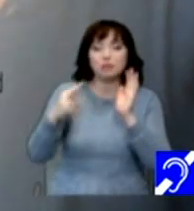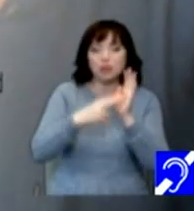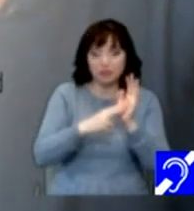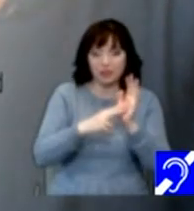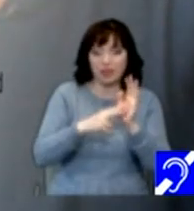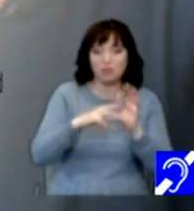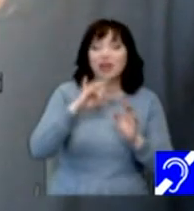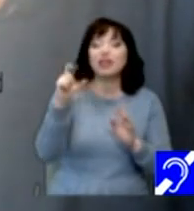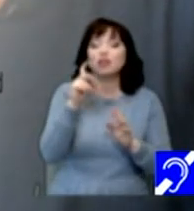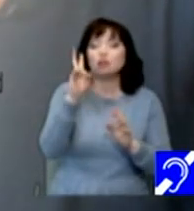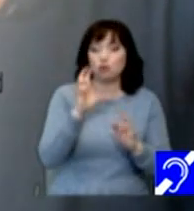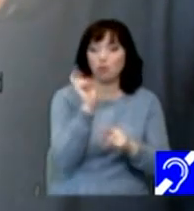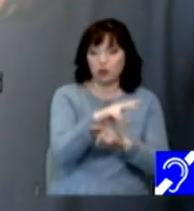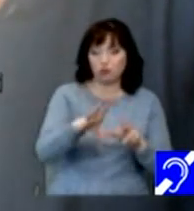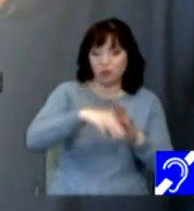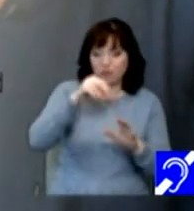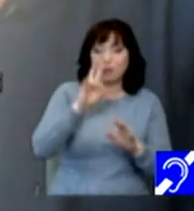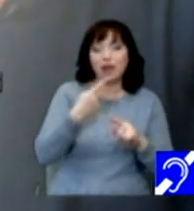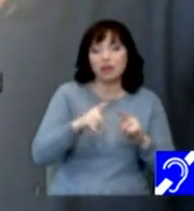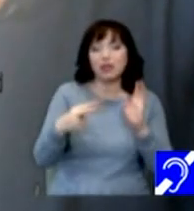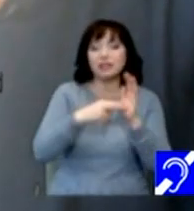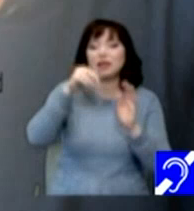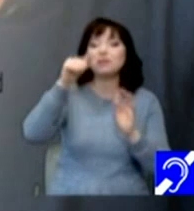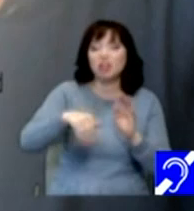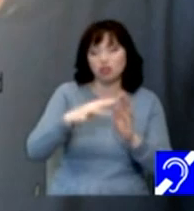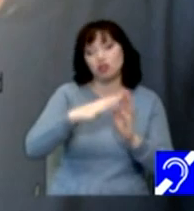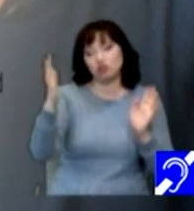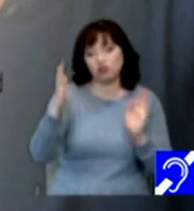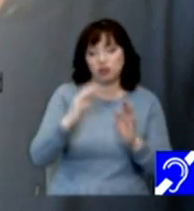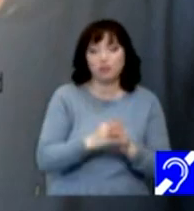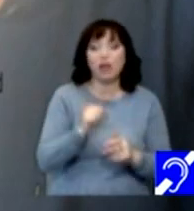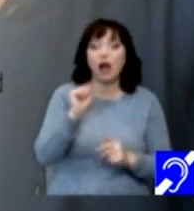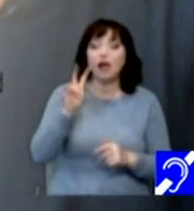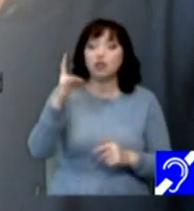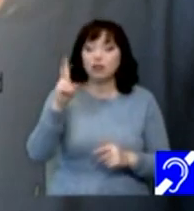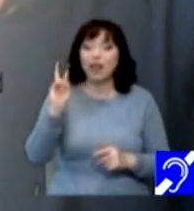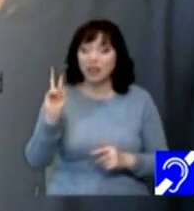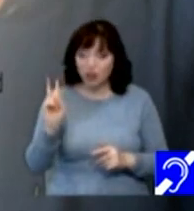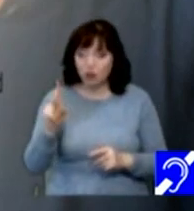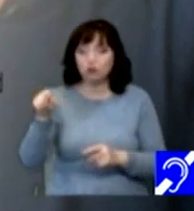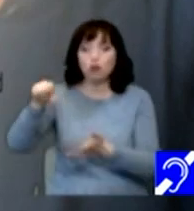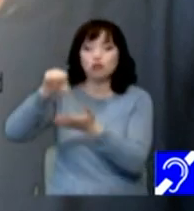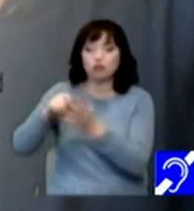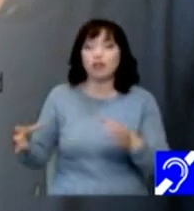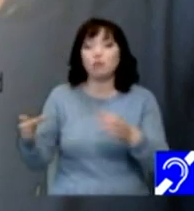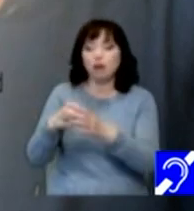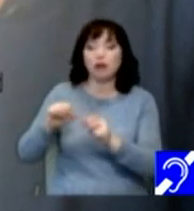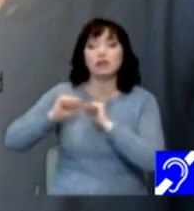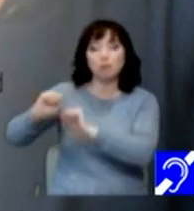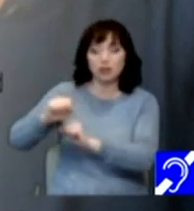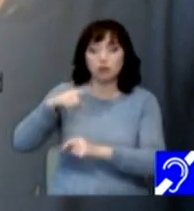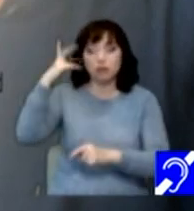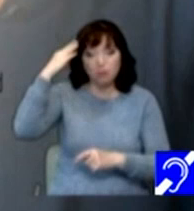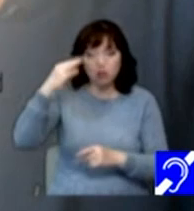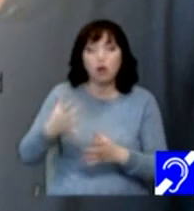84,77% dintre cei prezenți la vot, adică 7.148 de cetățeni. Nicolae Chirilciuc, membru al Partidului Patrioții Moldovei, a